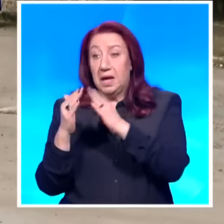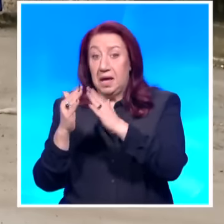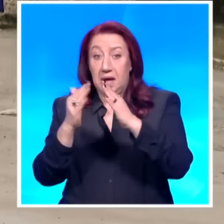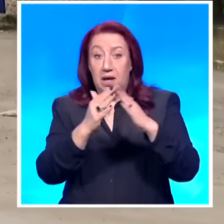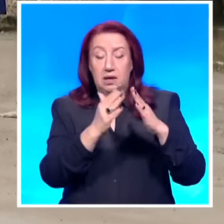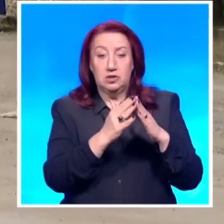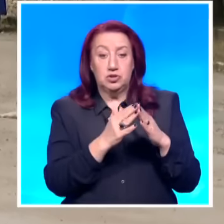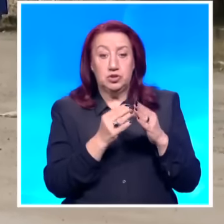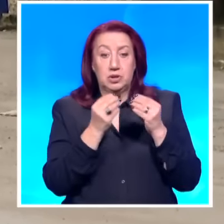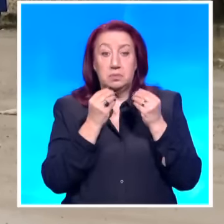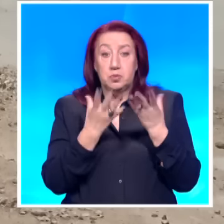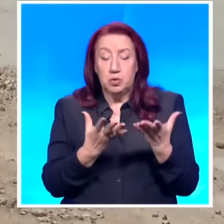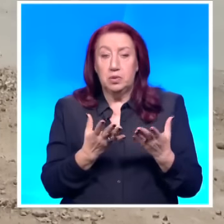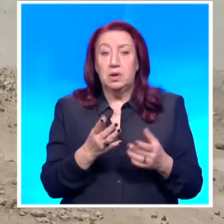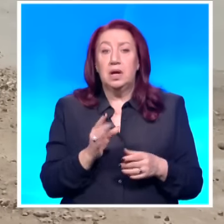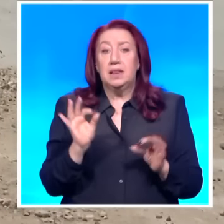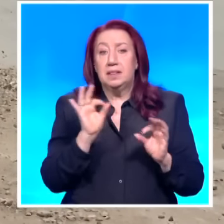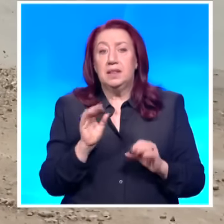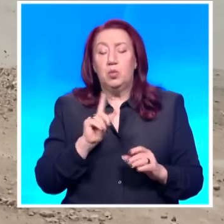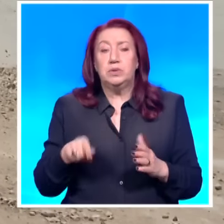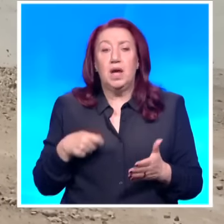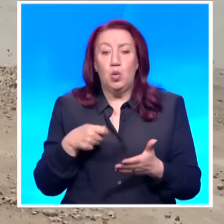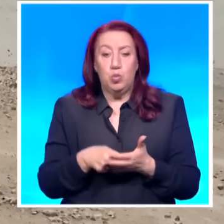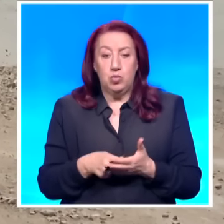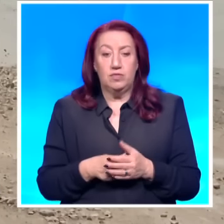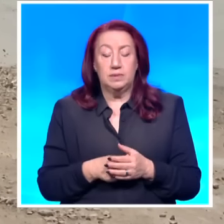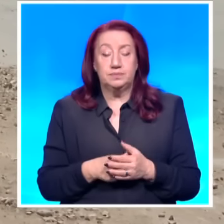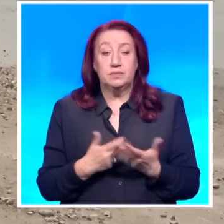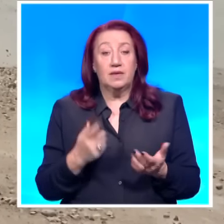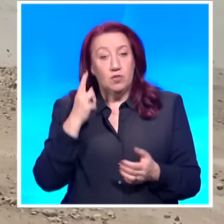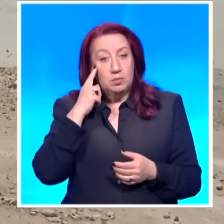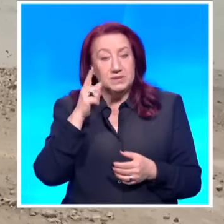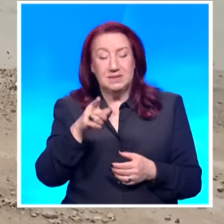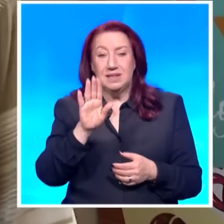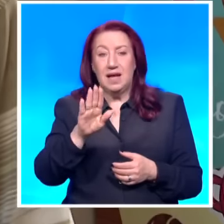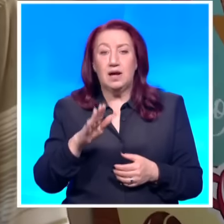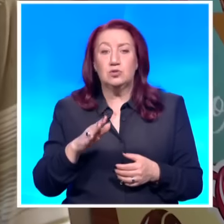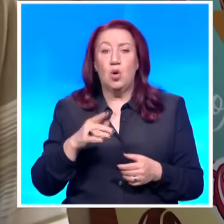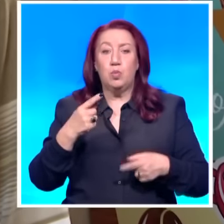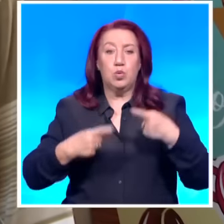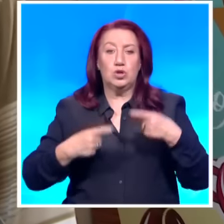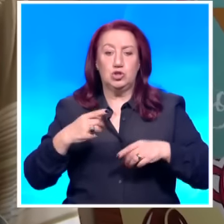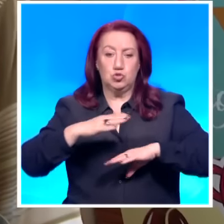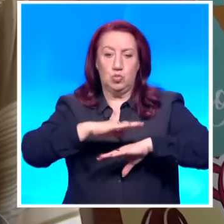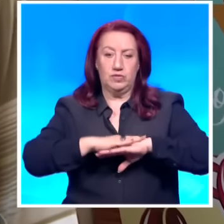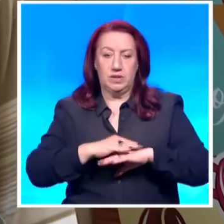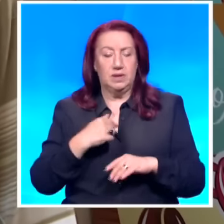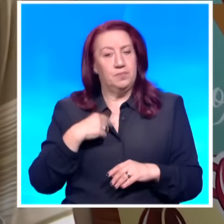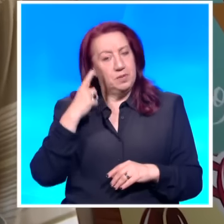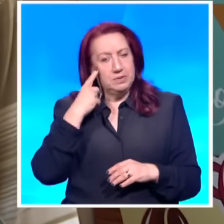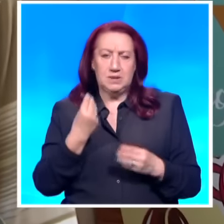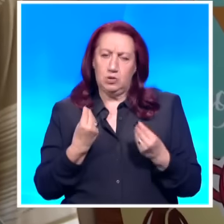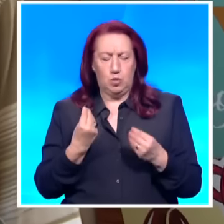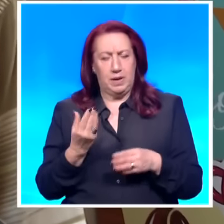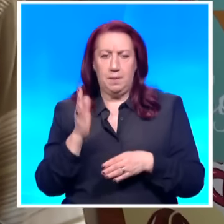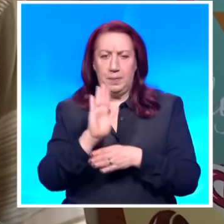но никой не ги изкупува. Какво мислиш, че ще бъде тяхното политическо поведение в Народното събрание? Мисля, че ще бъде доста добре представено, макар